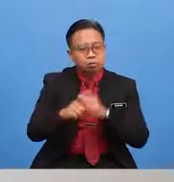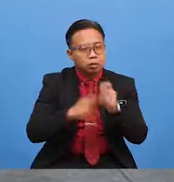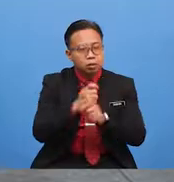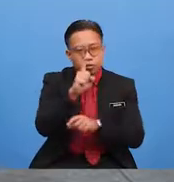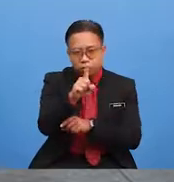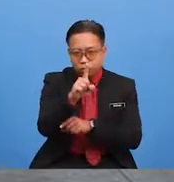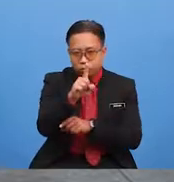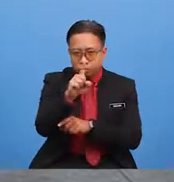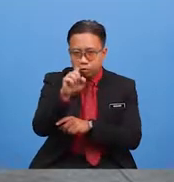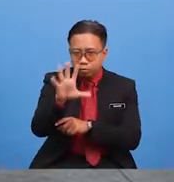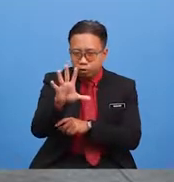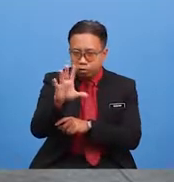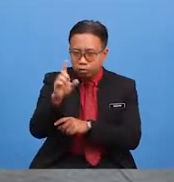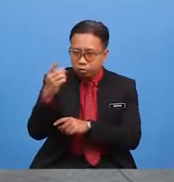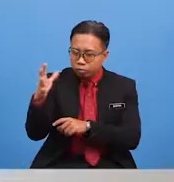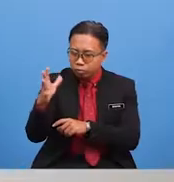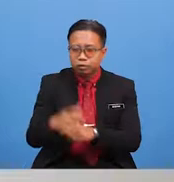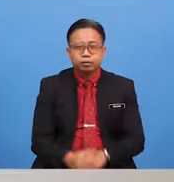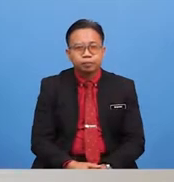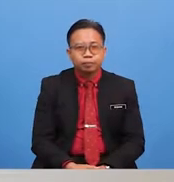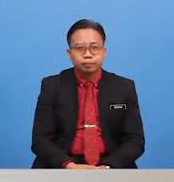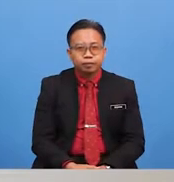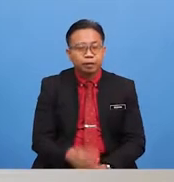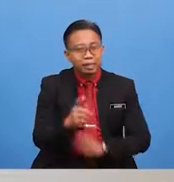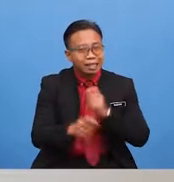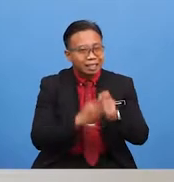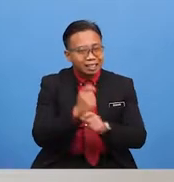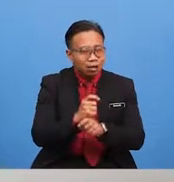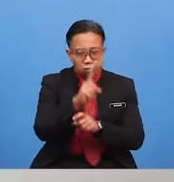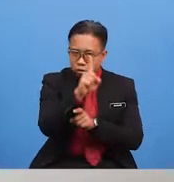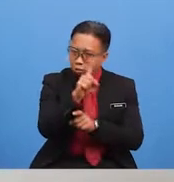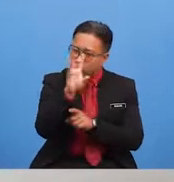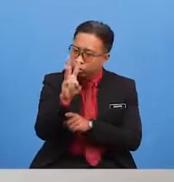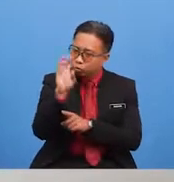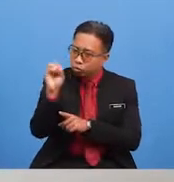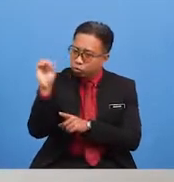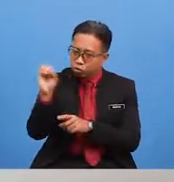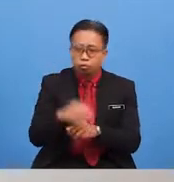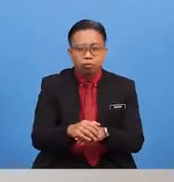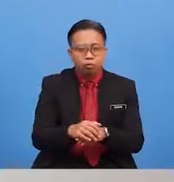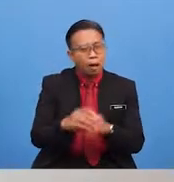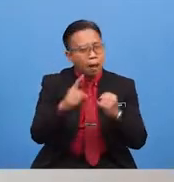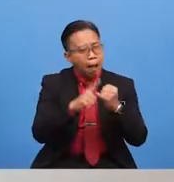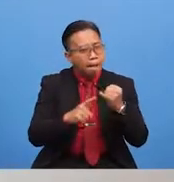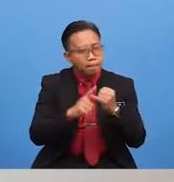1515. Aliran Baroque bermula pada tahun 1600 dan berakhir pada